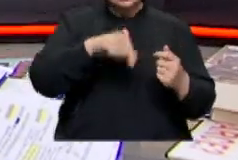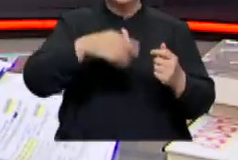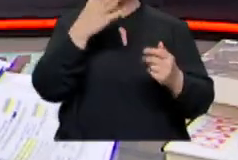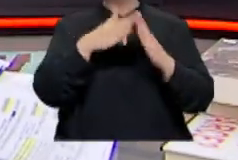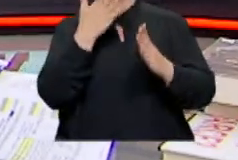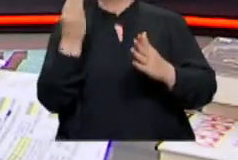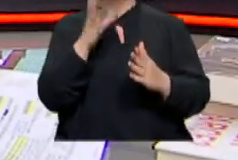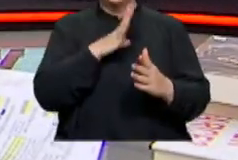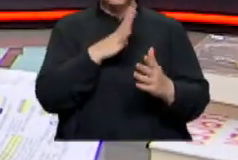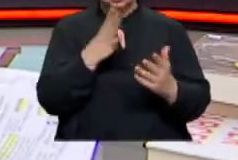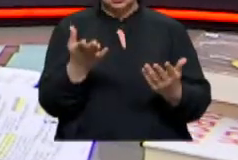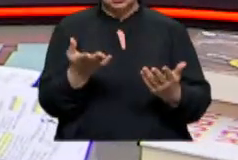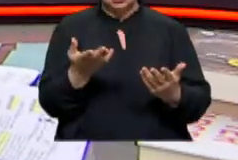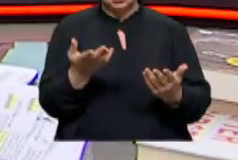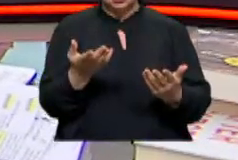artık.